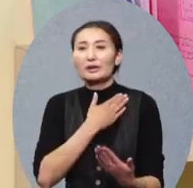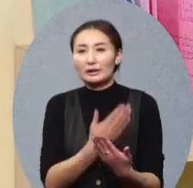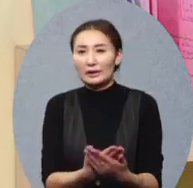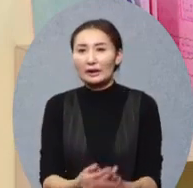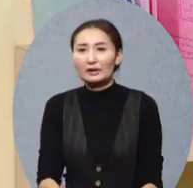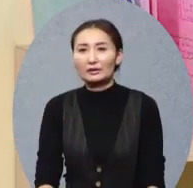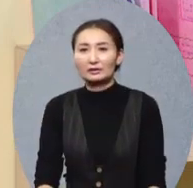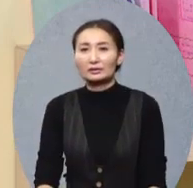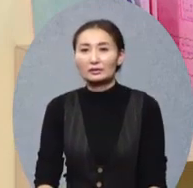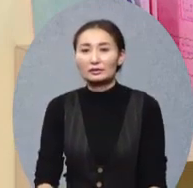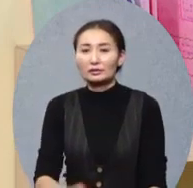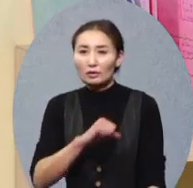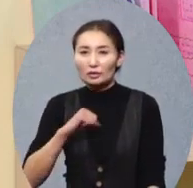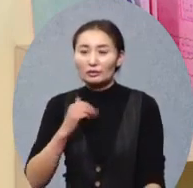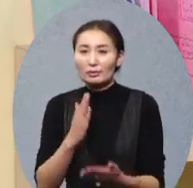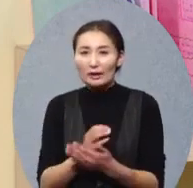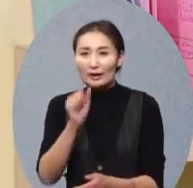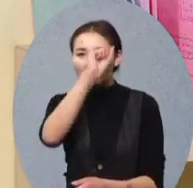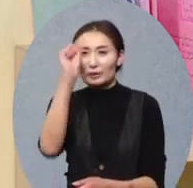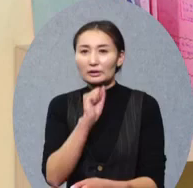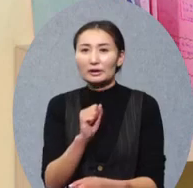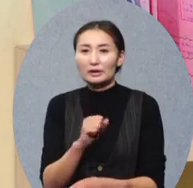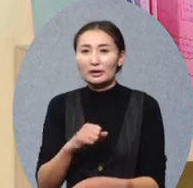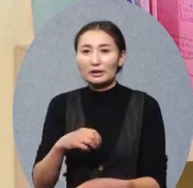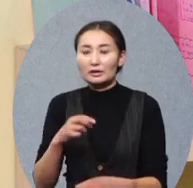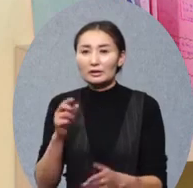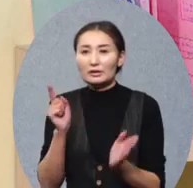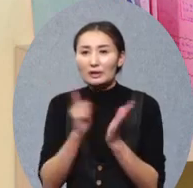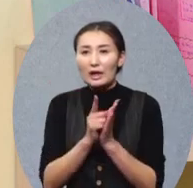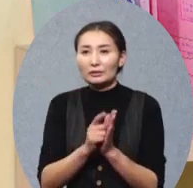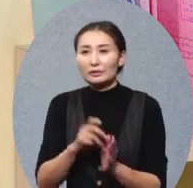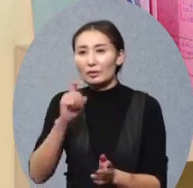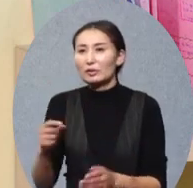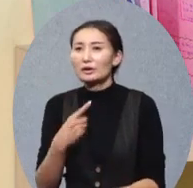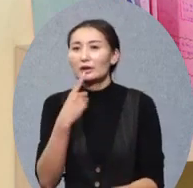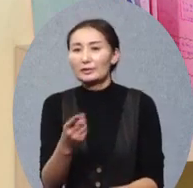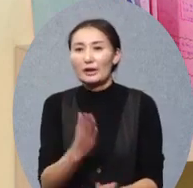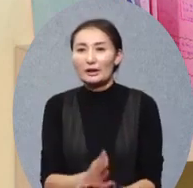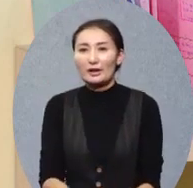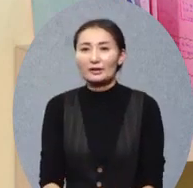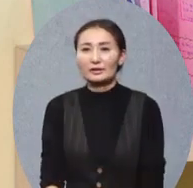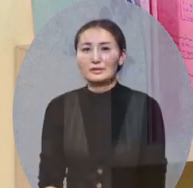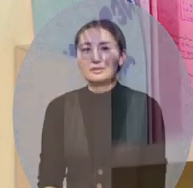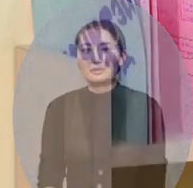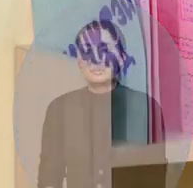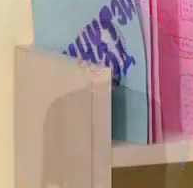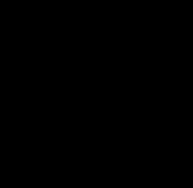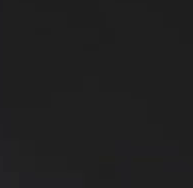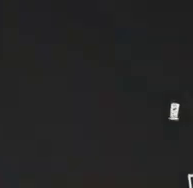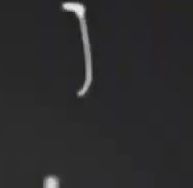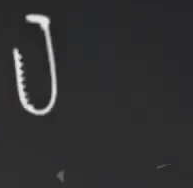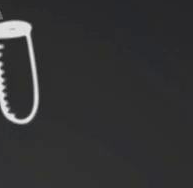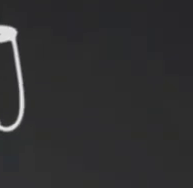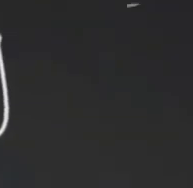анхааран сонсон хүүхдүүд та бүхэндээ баярлалаа. Өөр тохиолдсон асуудлаараа хэн нэгэндээ заавал хандаж байгаарай.